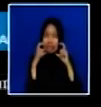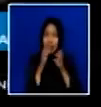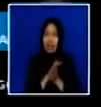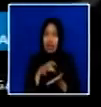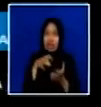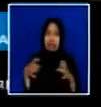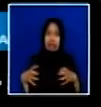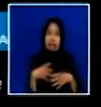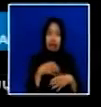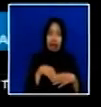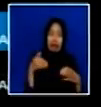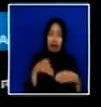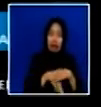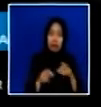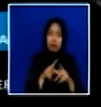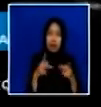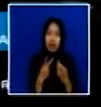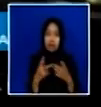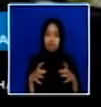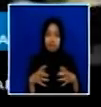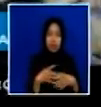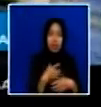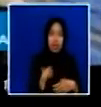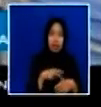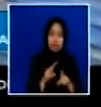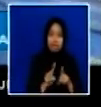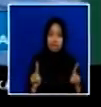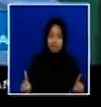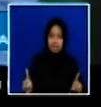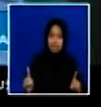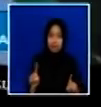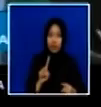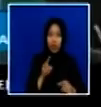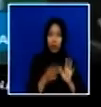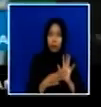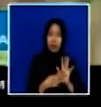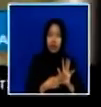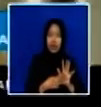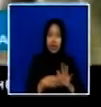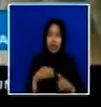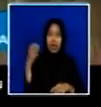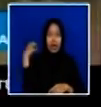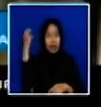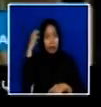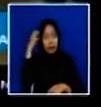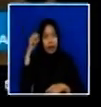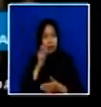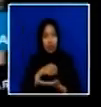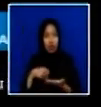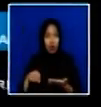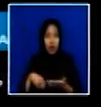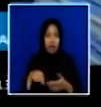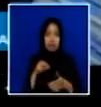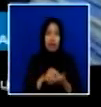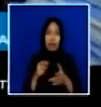dipisah dengan jarak lebih dari satu meter menurut Kepala Sekolah SMP Negeri 2 Lamongan Yayuk Setia Rahayu sekolah